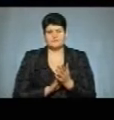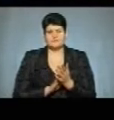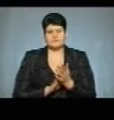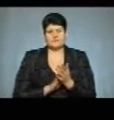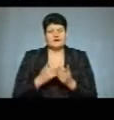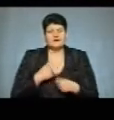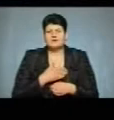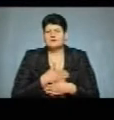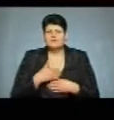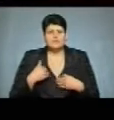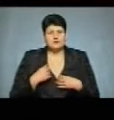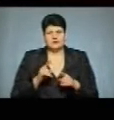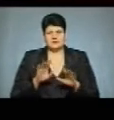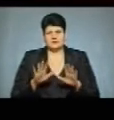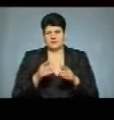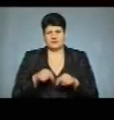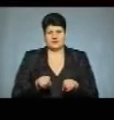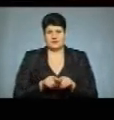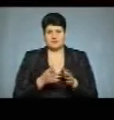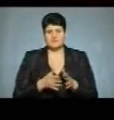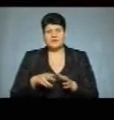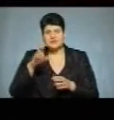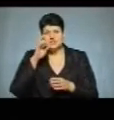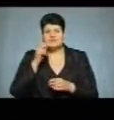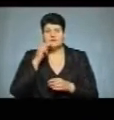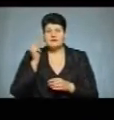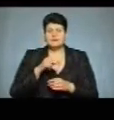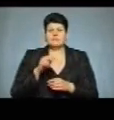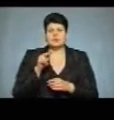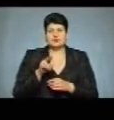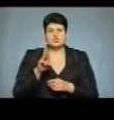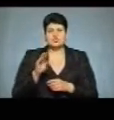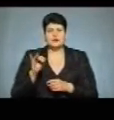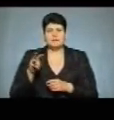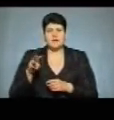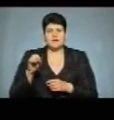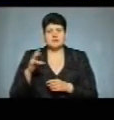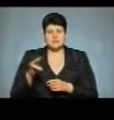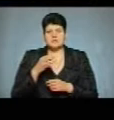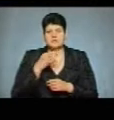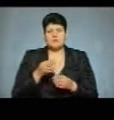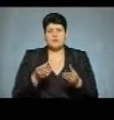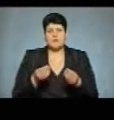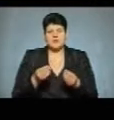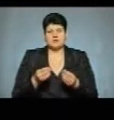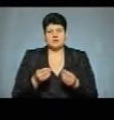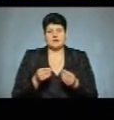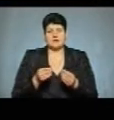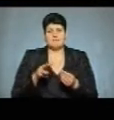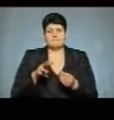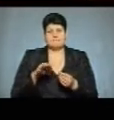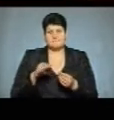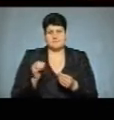Я не хотів, щоб так сталося. Державний обвинувач у справі Петро Шиманський висловився проти пом'якшення міри запобіжного